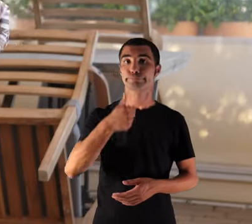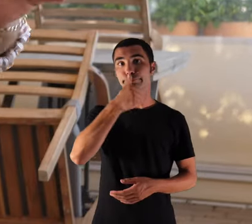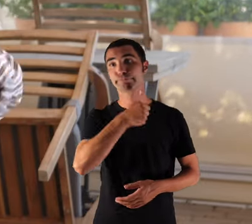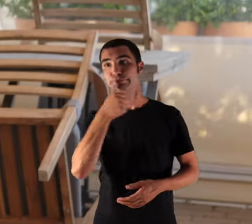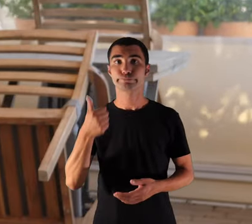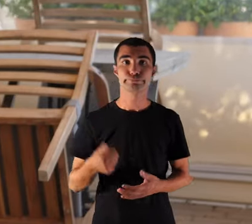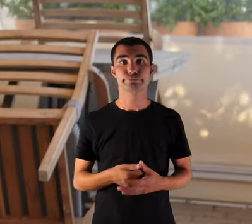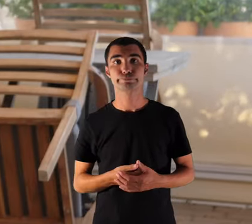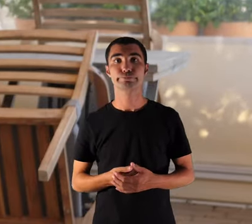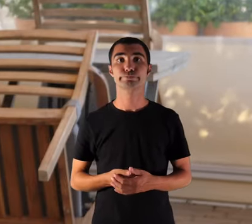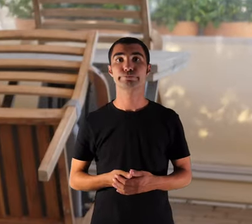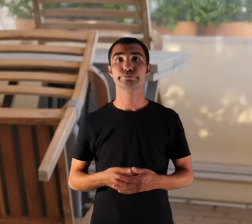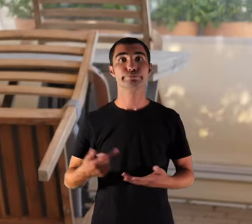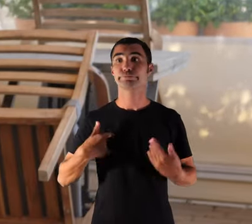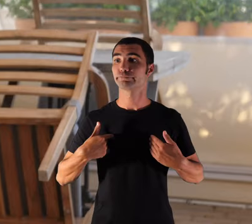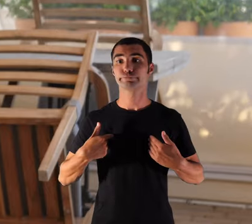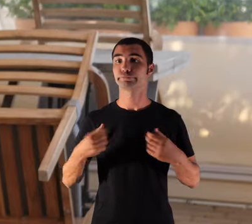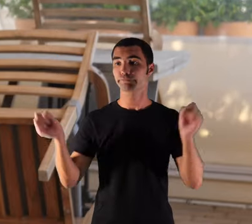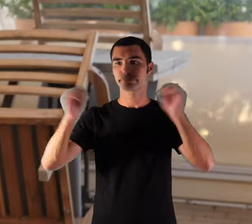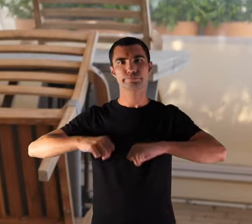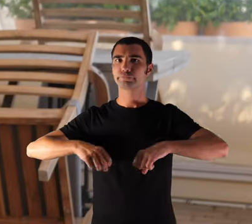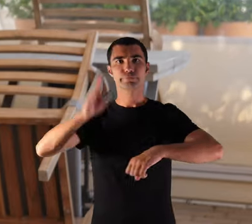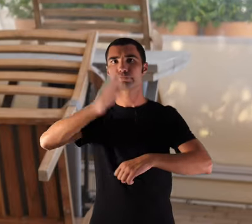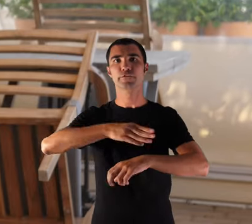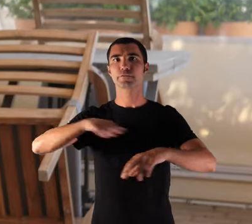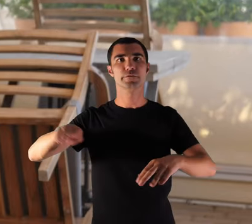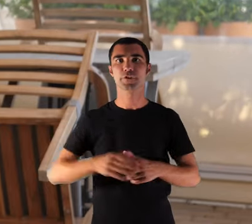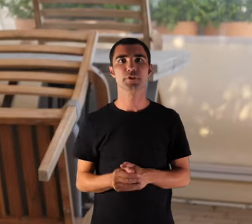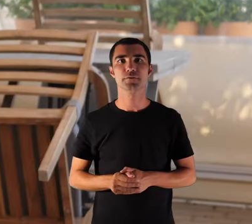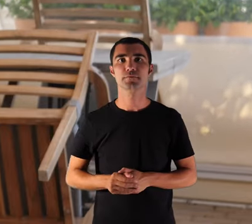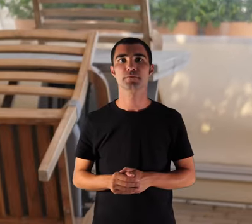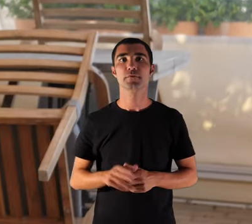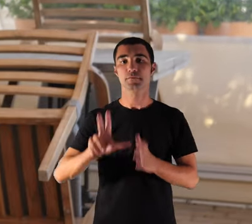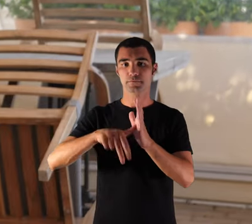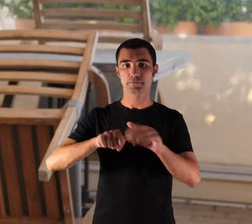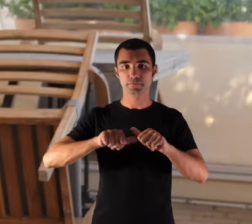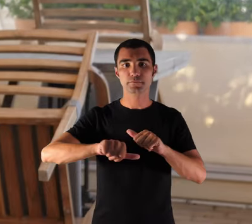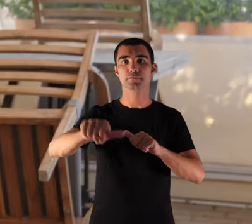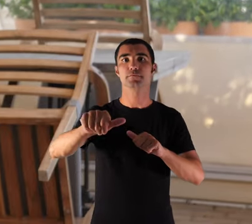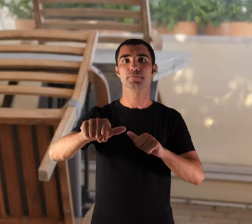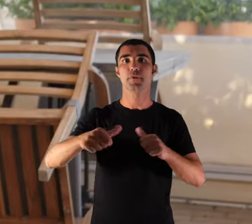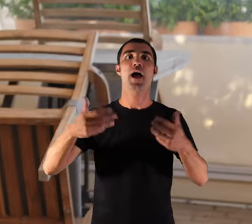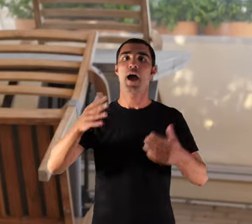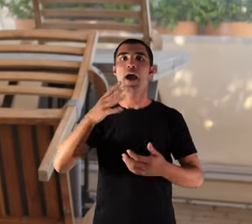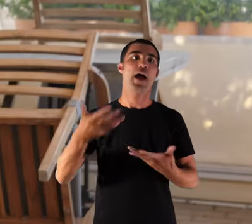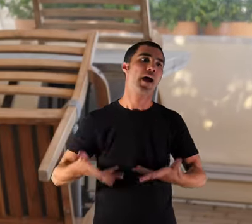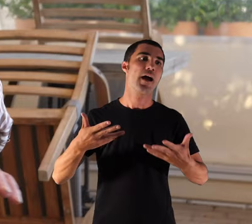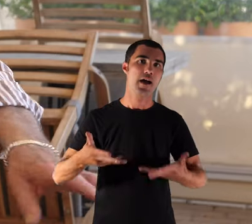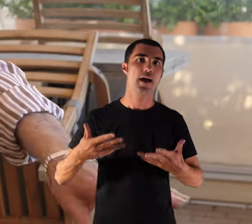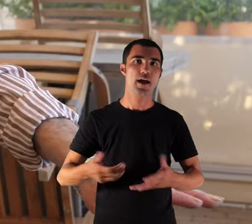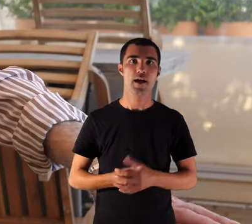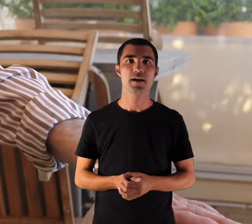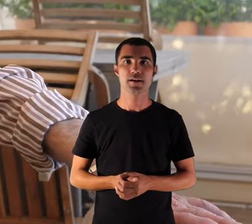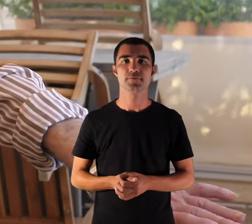venir davant, ja no el vaig posar punts de seguros. Ara demana molt d'així, però ara... Me